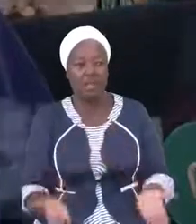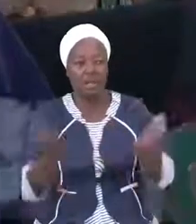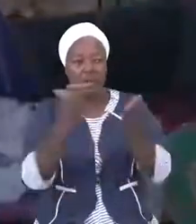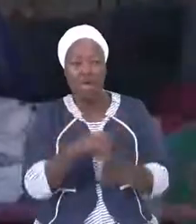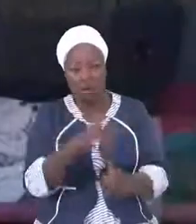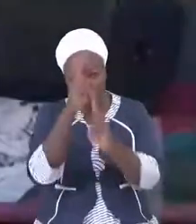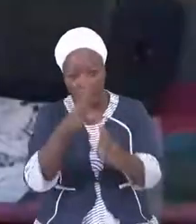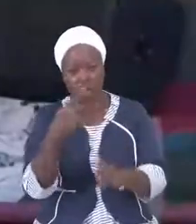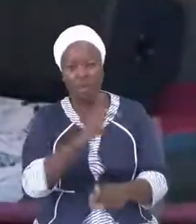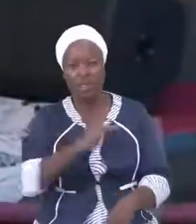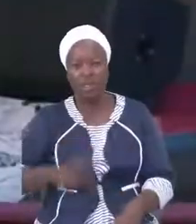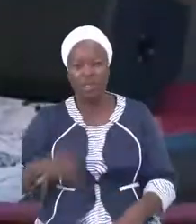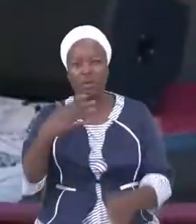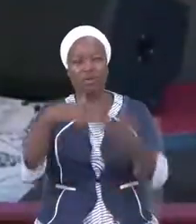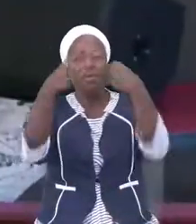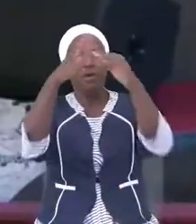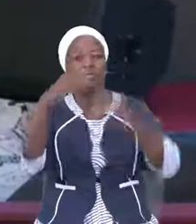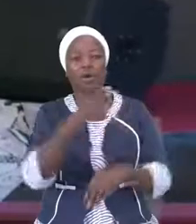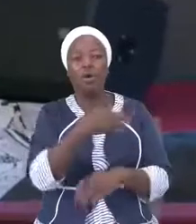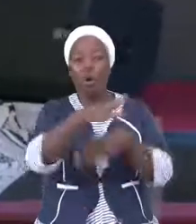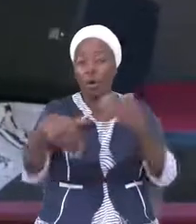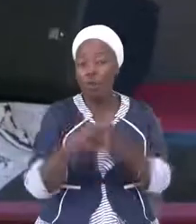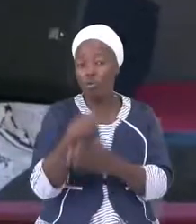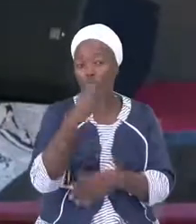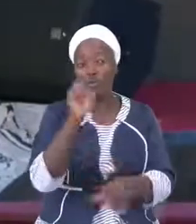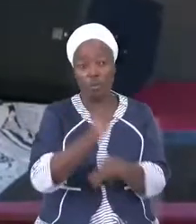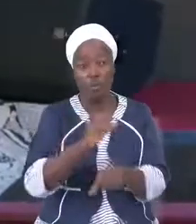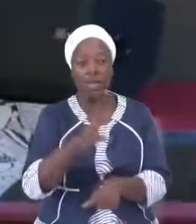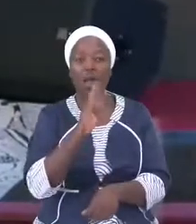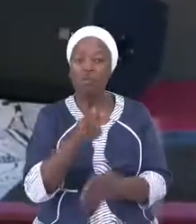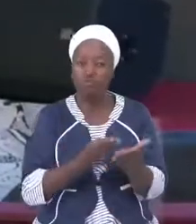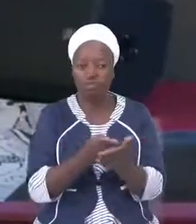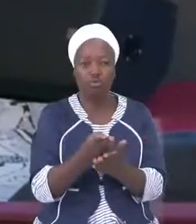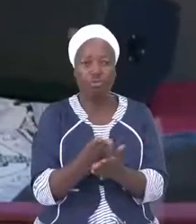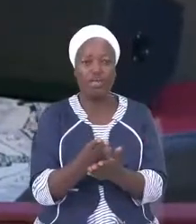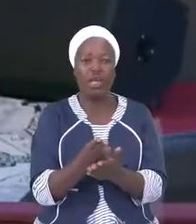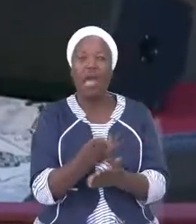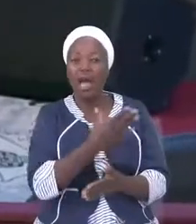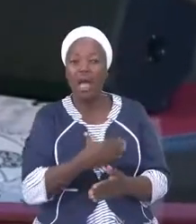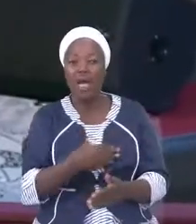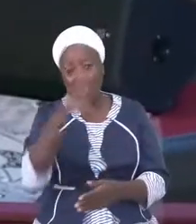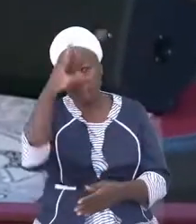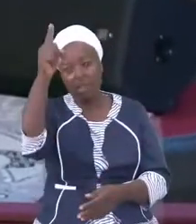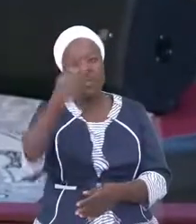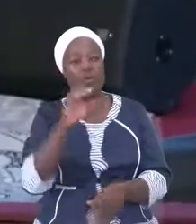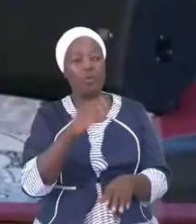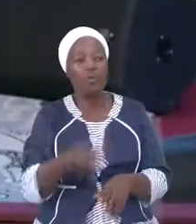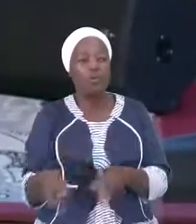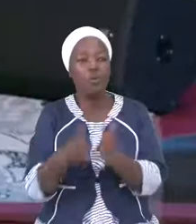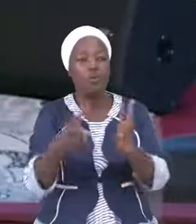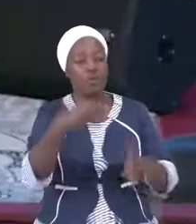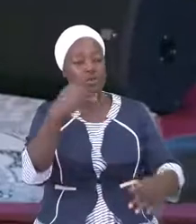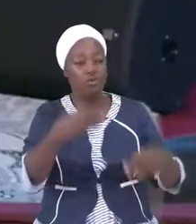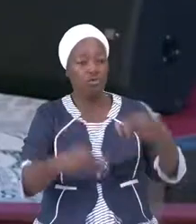j'exalte et je glorifie le roi des cieux, dont toutes les œuvres sont vraies et